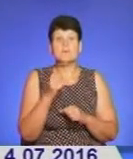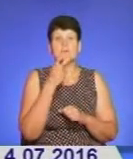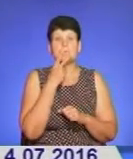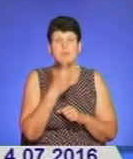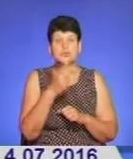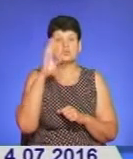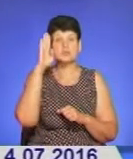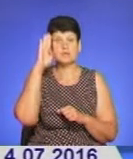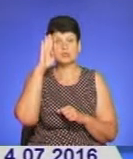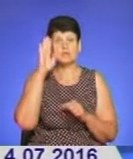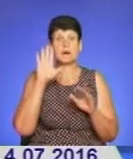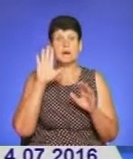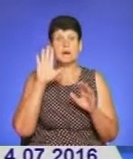його зникнення, просять про це повідомляти.